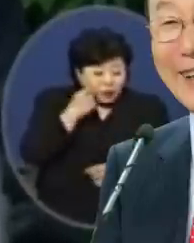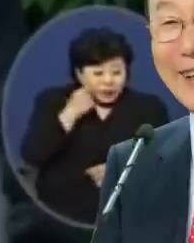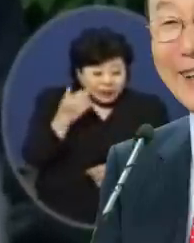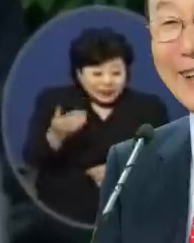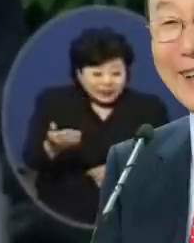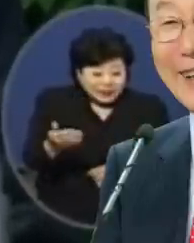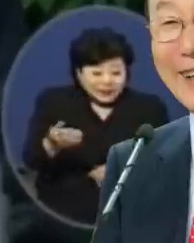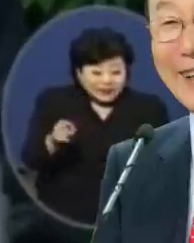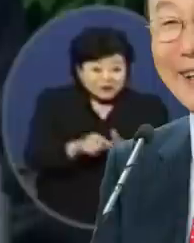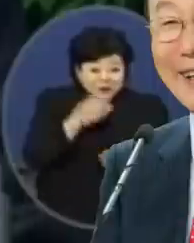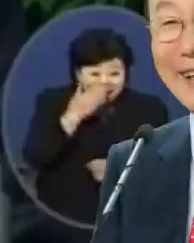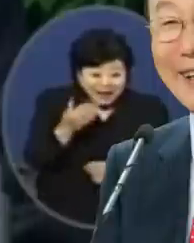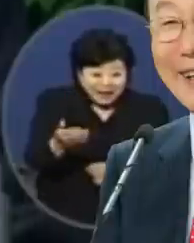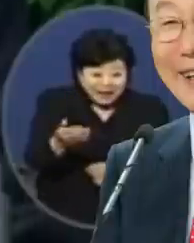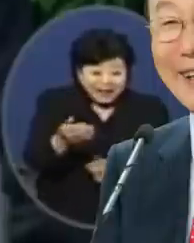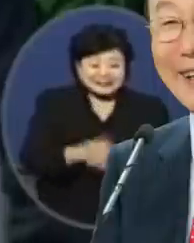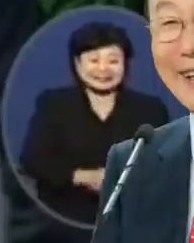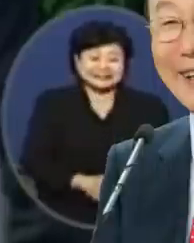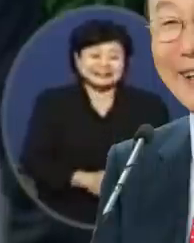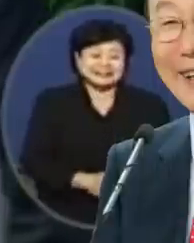믿을 수 있습니까?